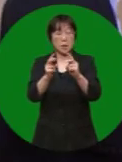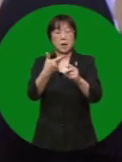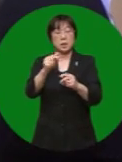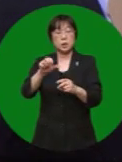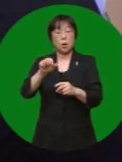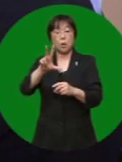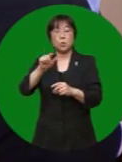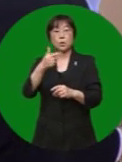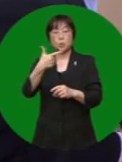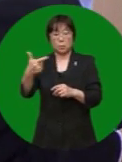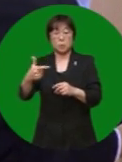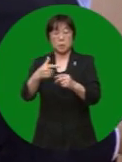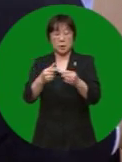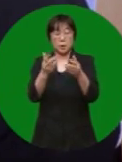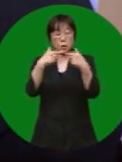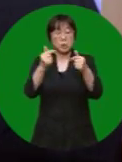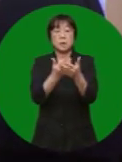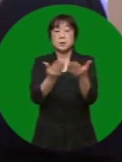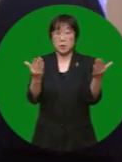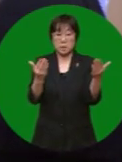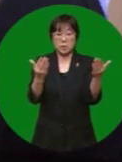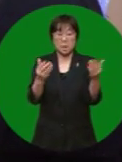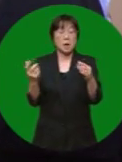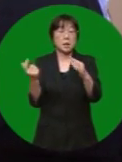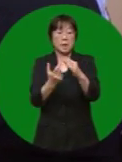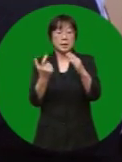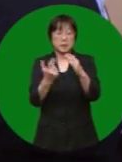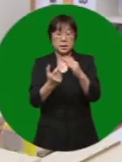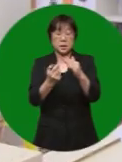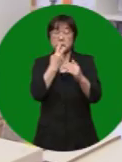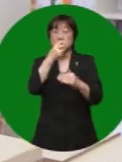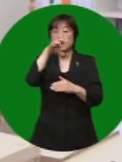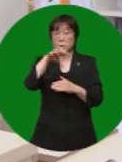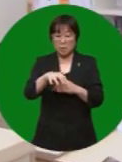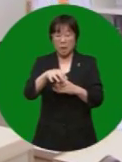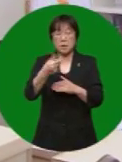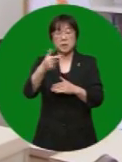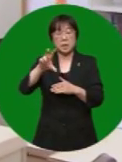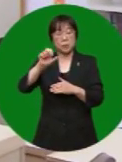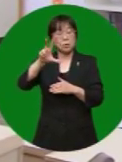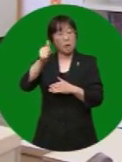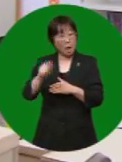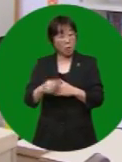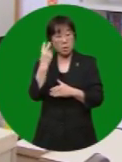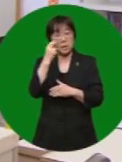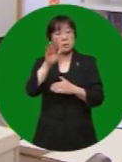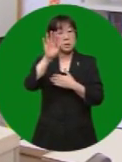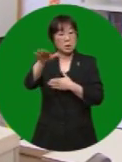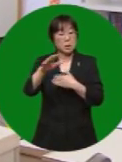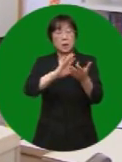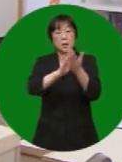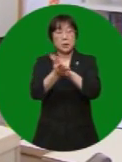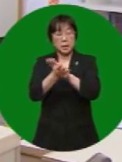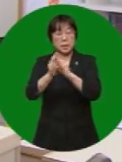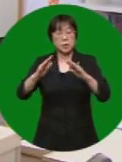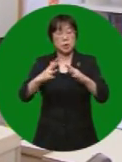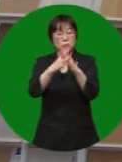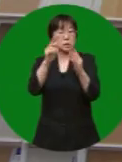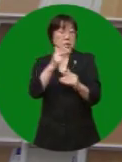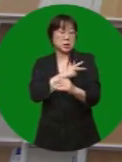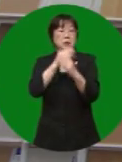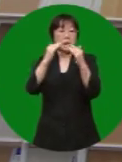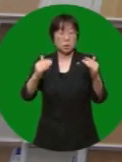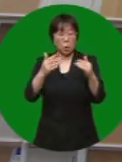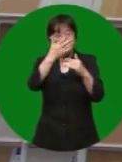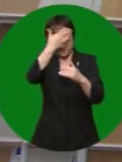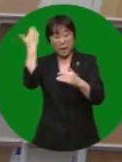に常設展示されている耐震シェルターを視察した後、徳島県建築士会の若